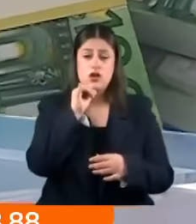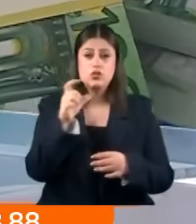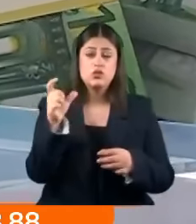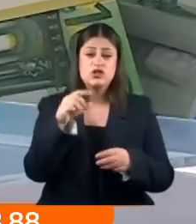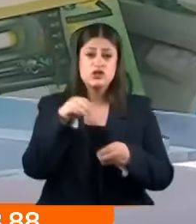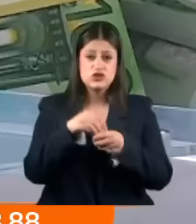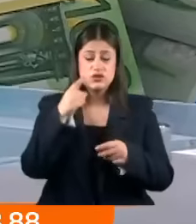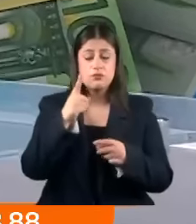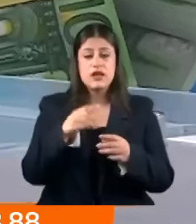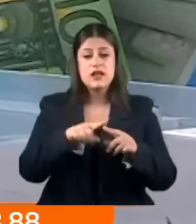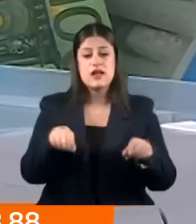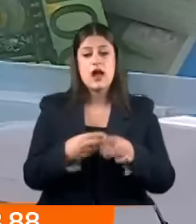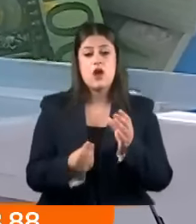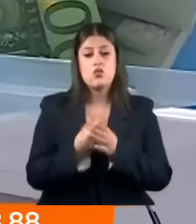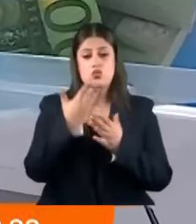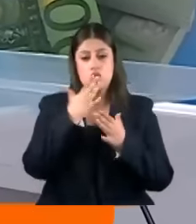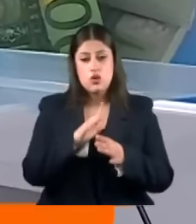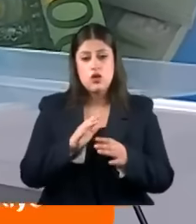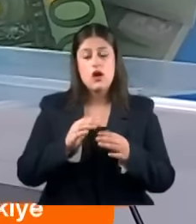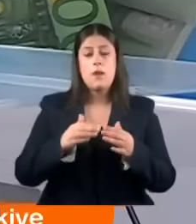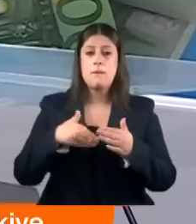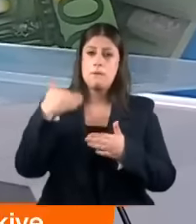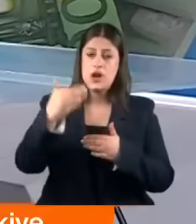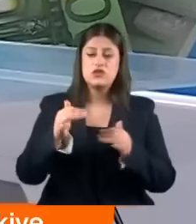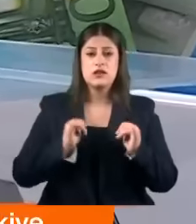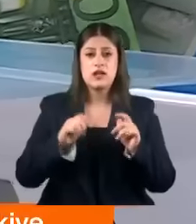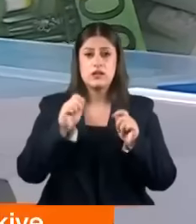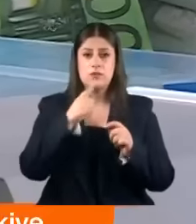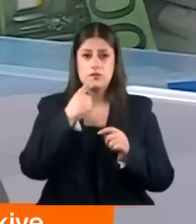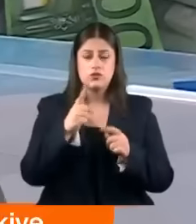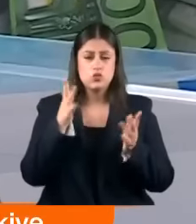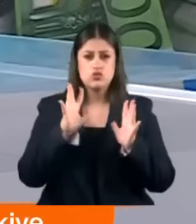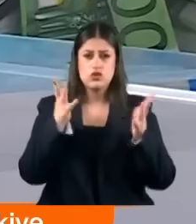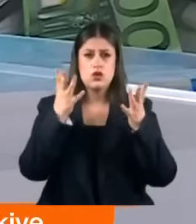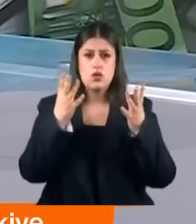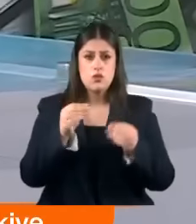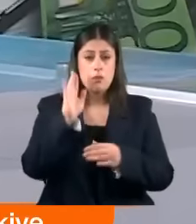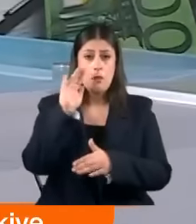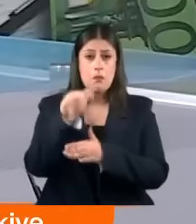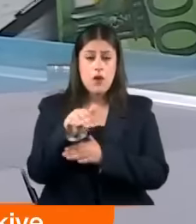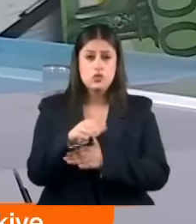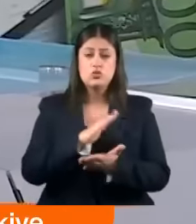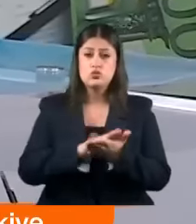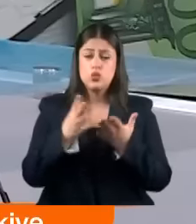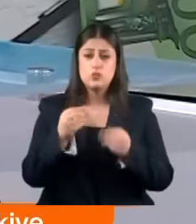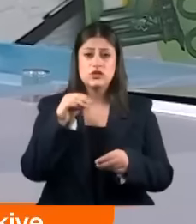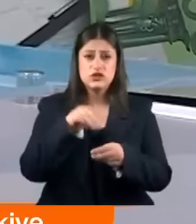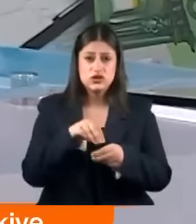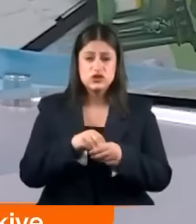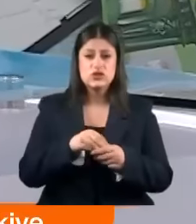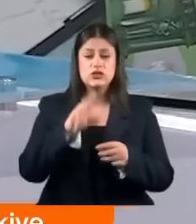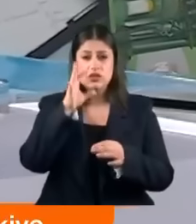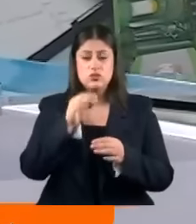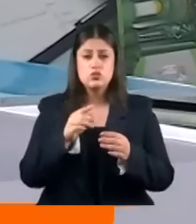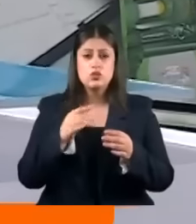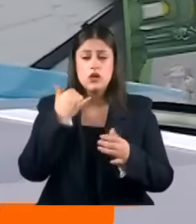için yer yok. Sizi sömestr tatiline alalım cevabıyla. Neye uğradığını şaşıran Çankaya mağduriyetini giderebilmek için ilgililere ulaşmaya çalıştı